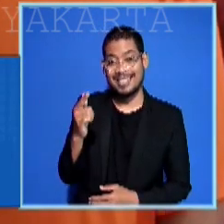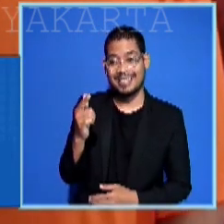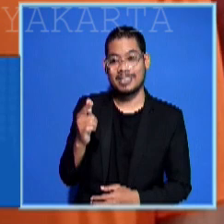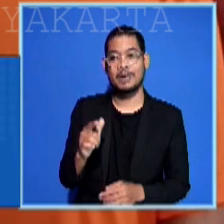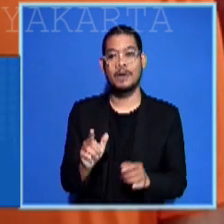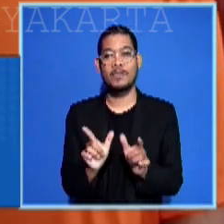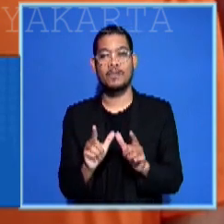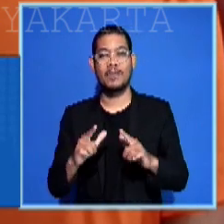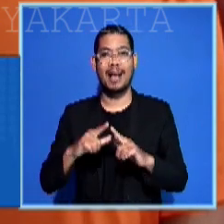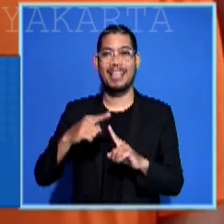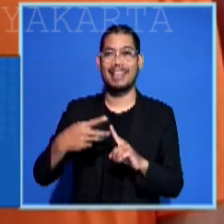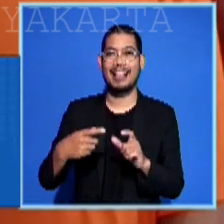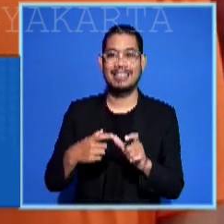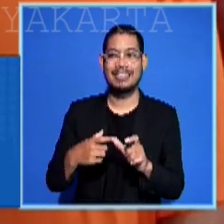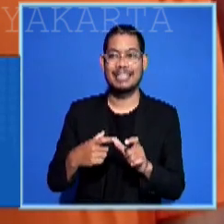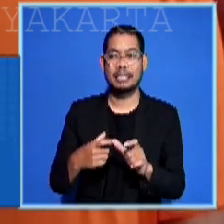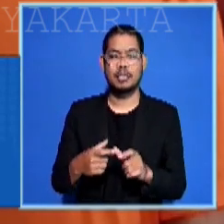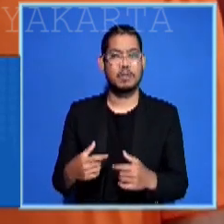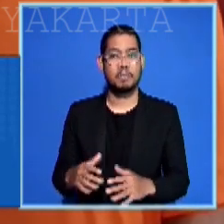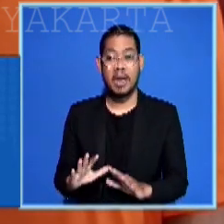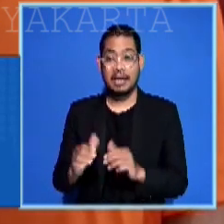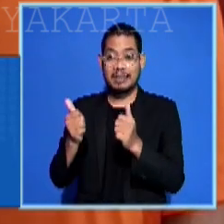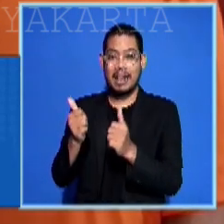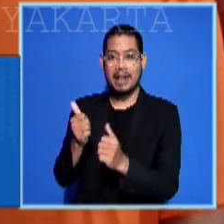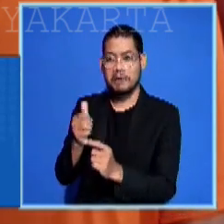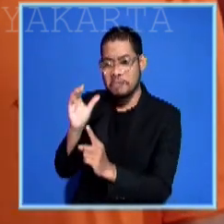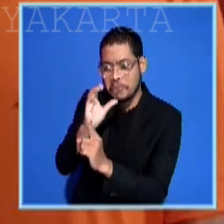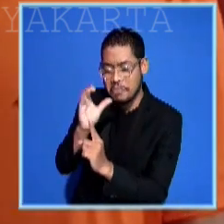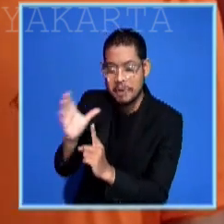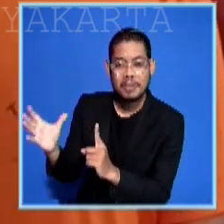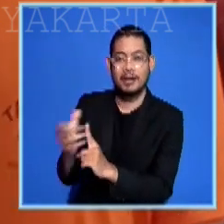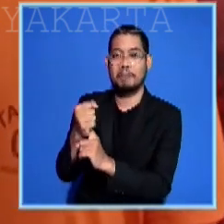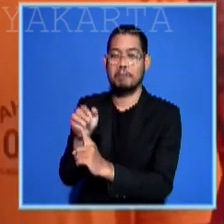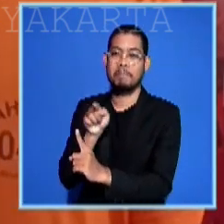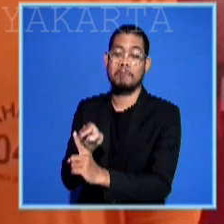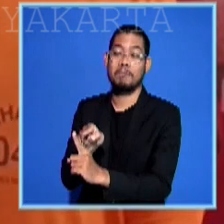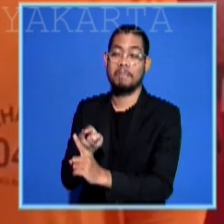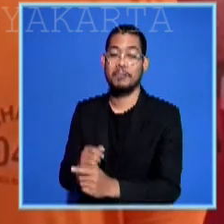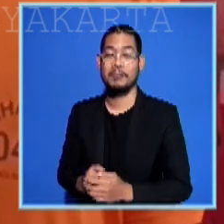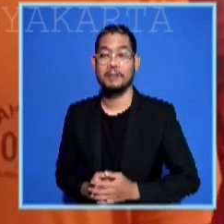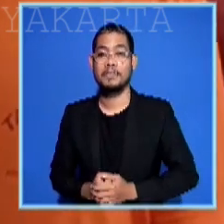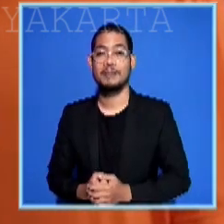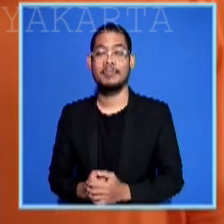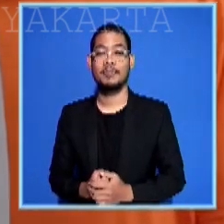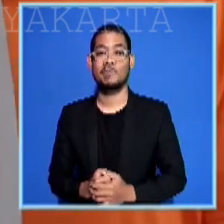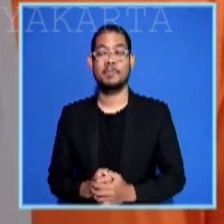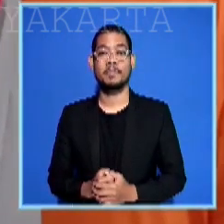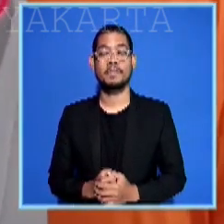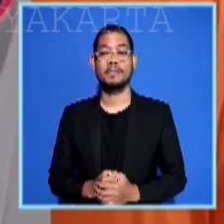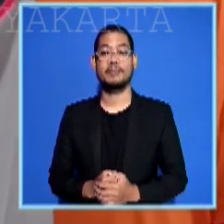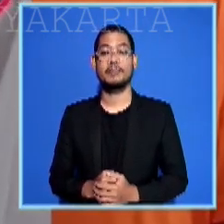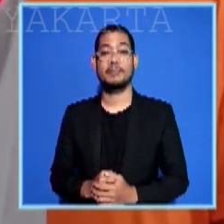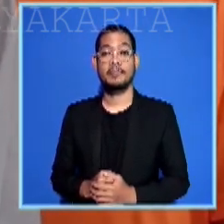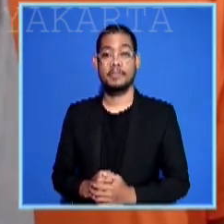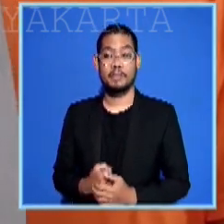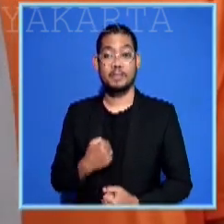berhasil mengendus keberadaan pihak terlapor ini di Banyumas. Kemudian kami melakukan upaya paksa